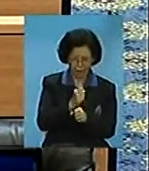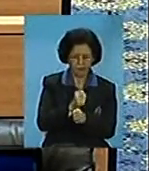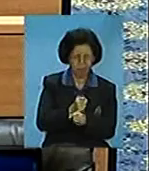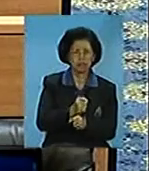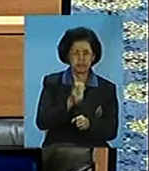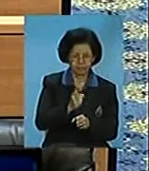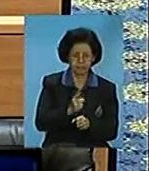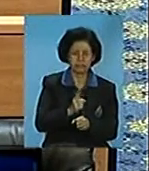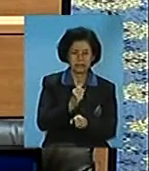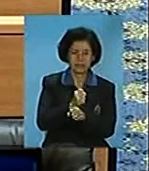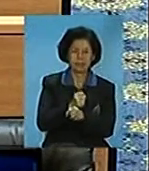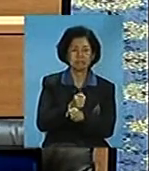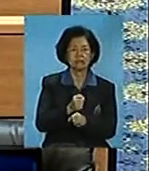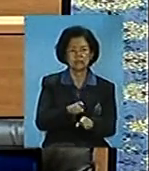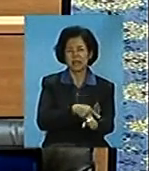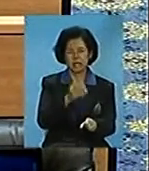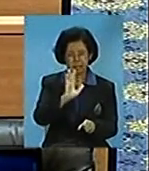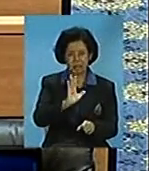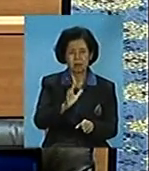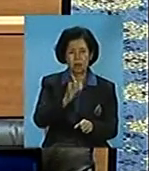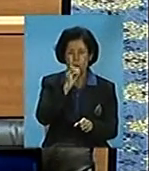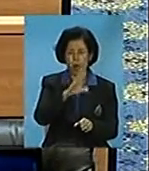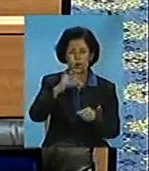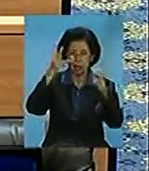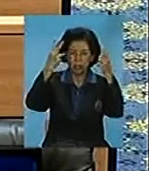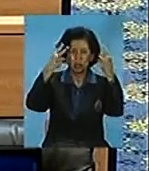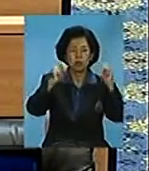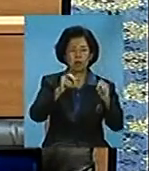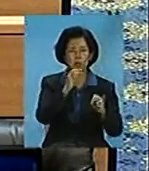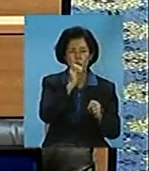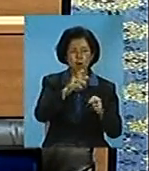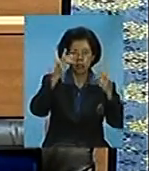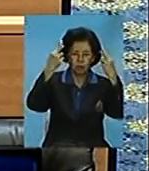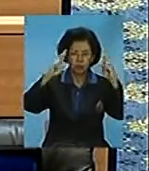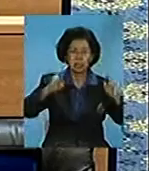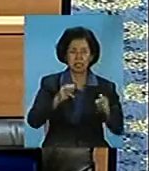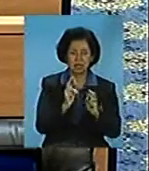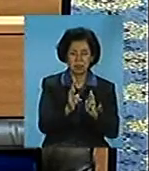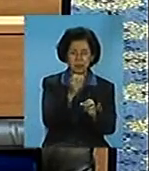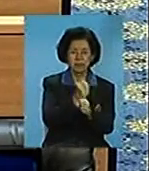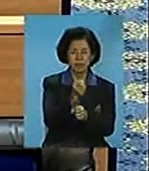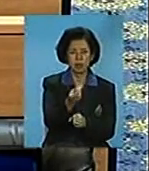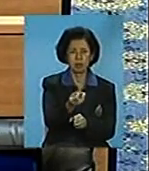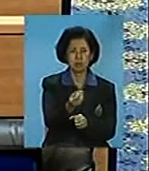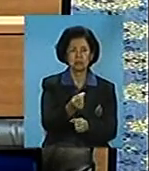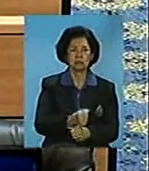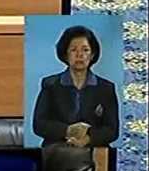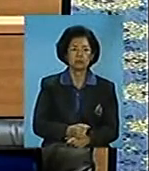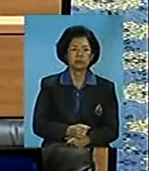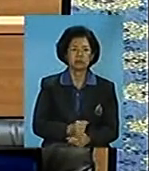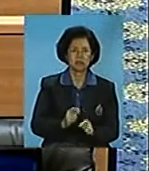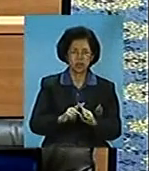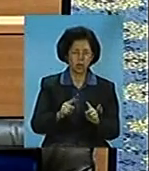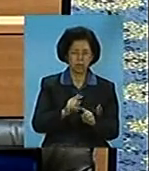อย่าช้ารีบทำเลยท่านบอกนายกรัฐมนตรีท่านบอกรัฐมนตรีให้รีบทำแต่อย่าเอา